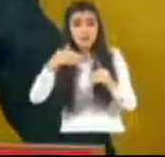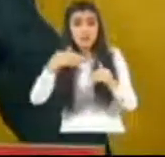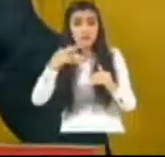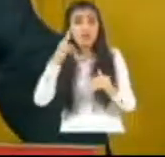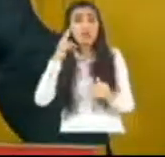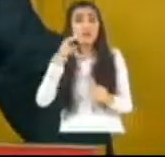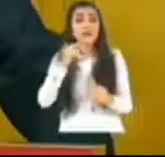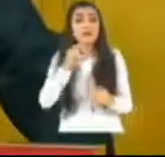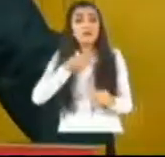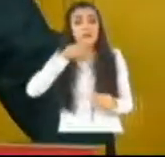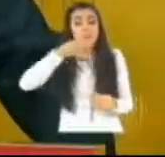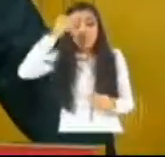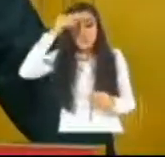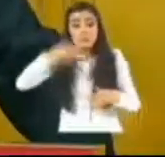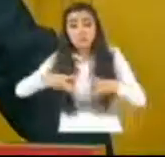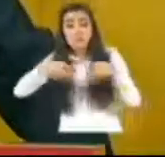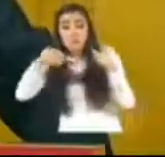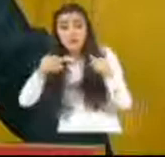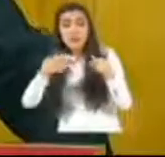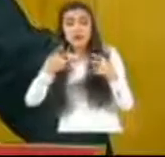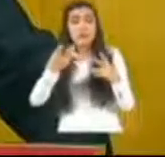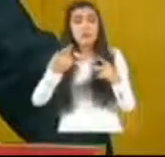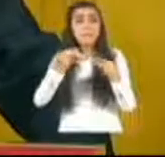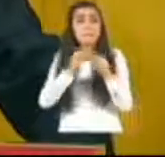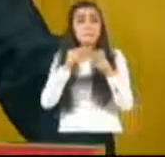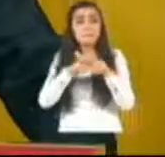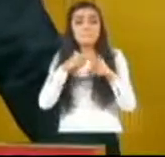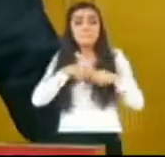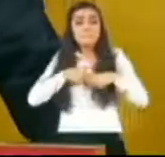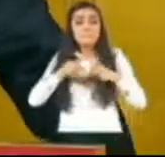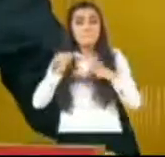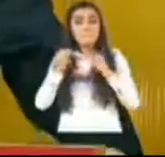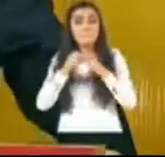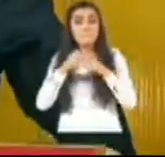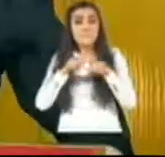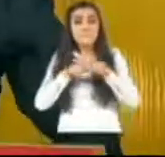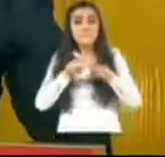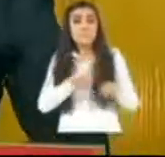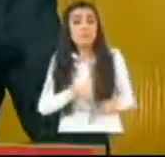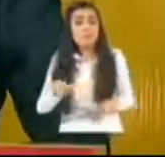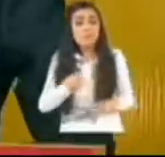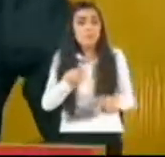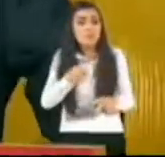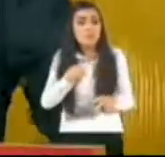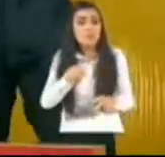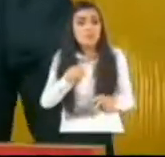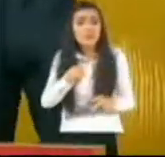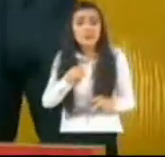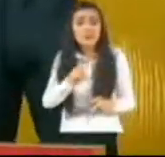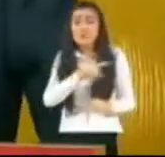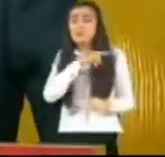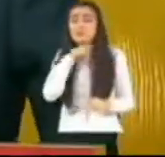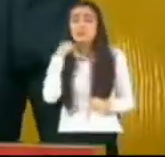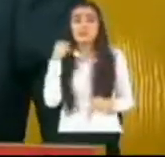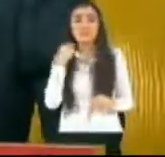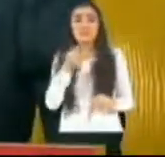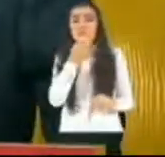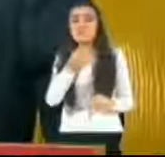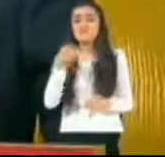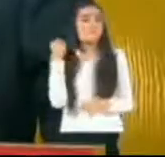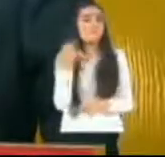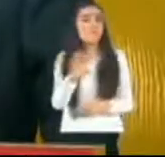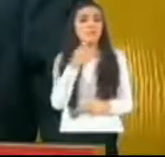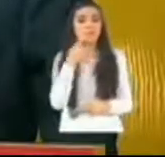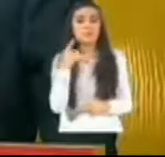kutsal topraklarını ve milli bekasını hedef alan Kürdistan fitnesine kesinlikle geçit